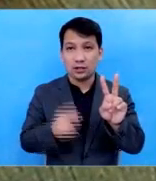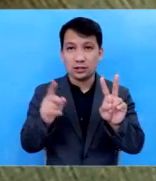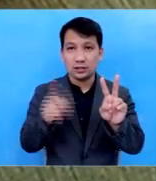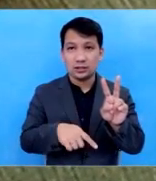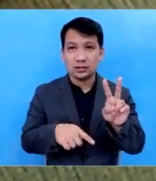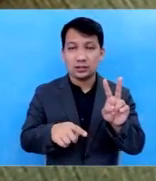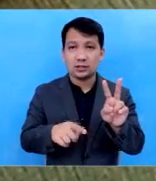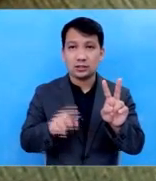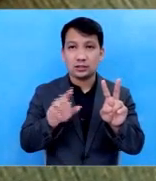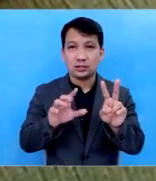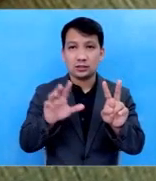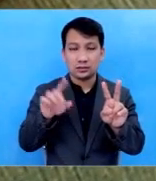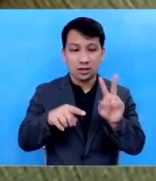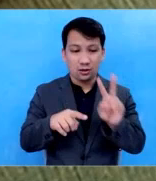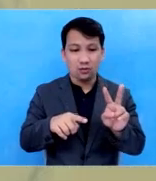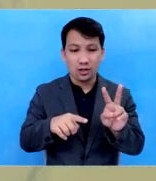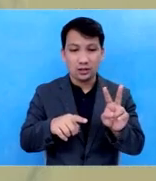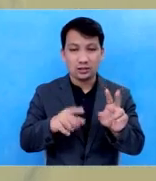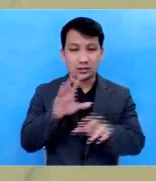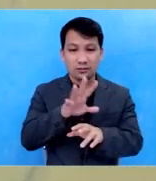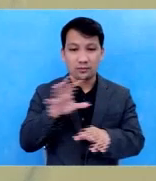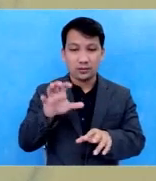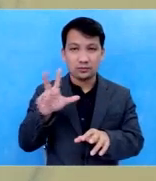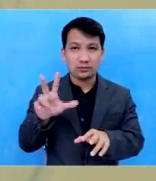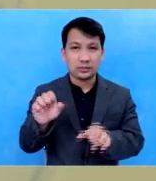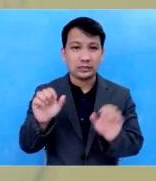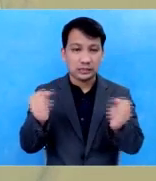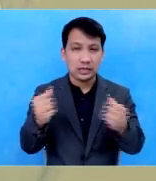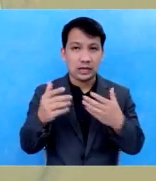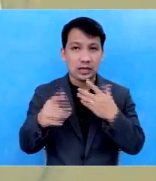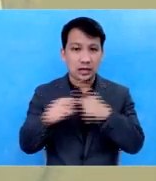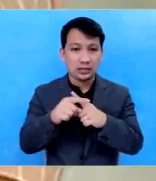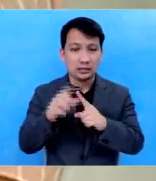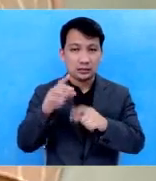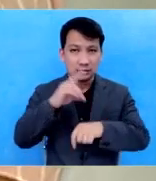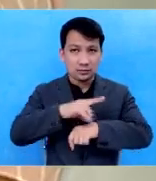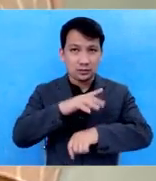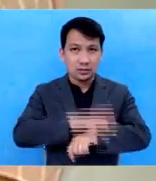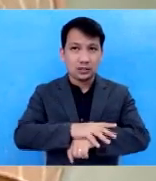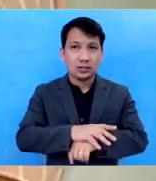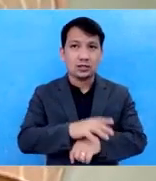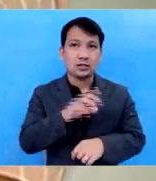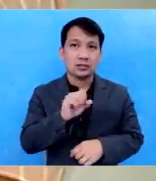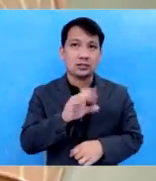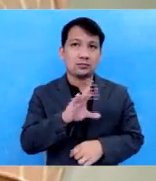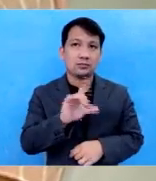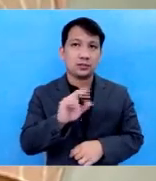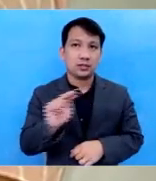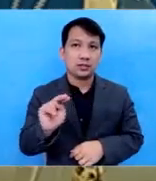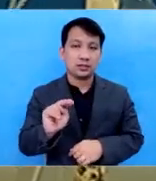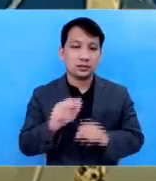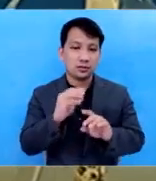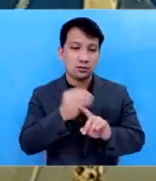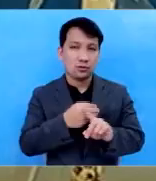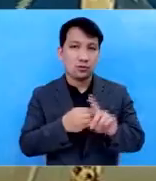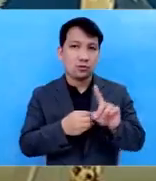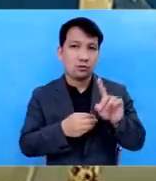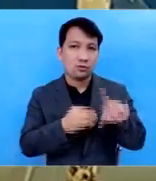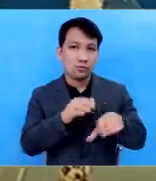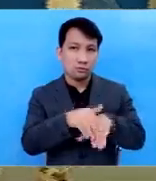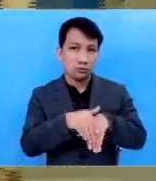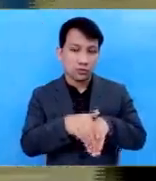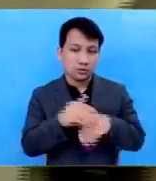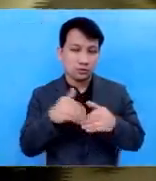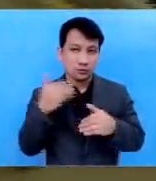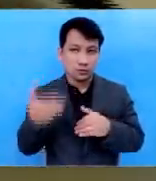na tinamaan ng dengue sa kanilang bayan. Ang Sablayan ang may pinakamaraming kaso ng dengue sa Occidental Mindoro. Pumapalo naman sa